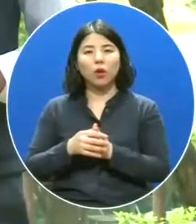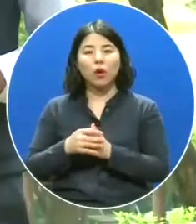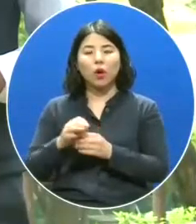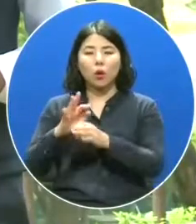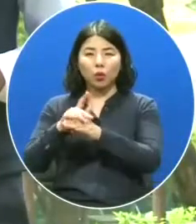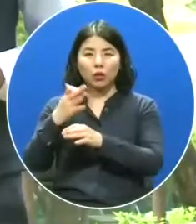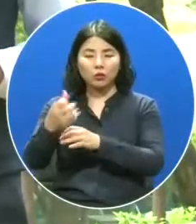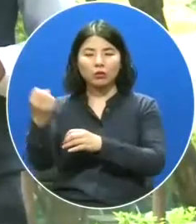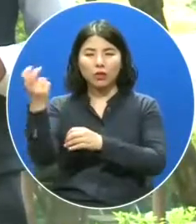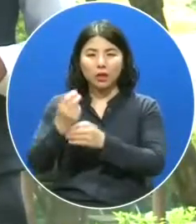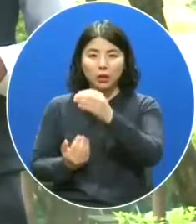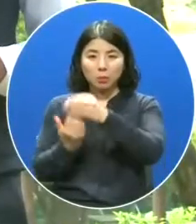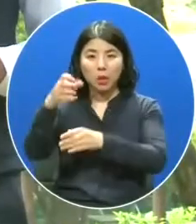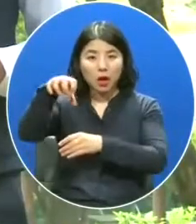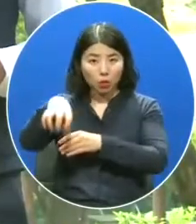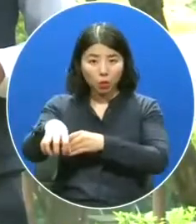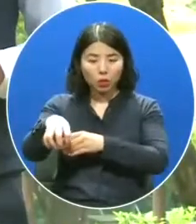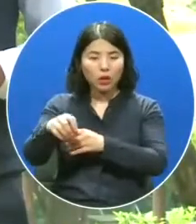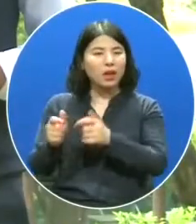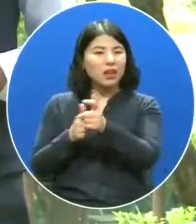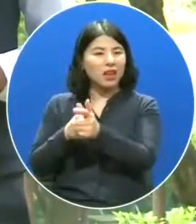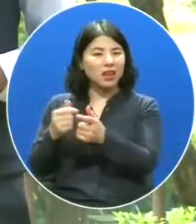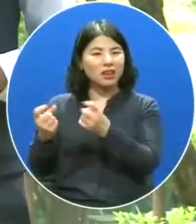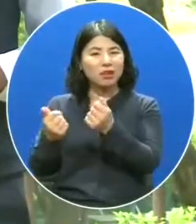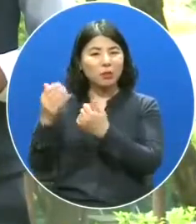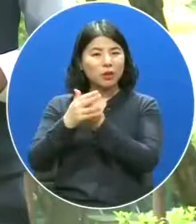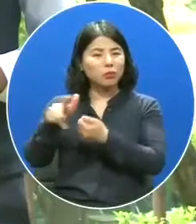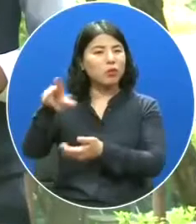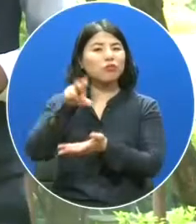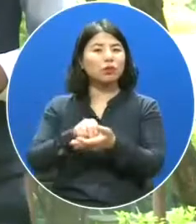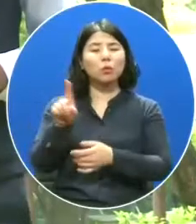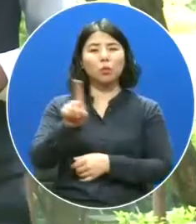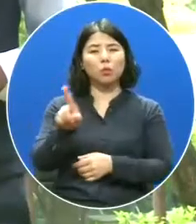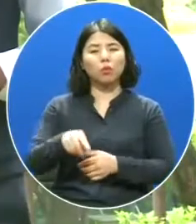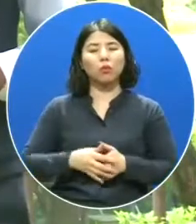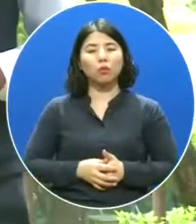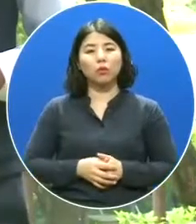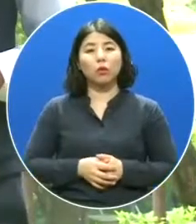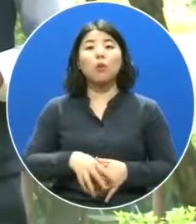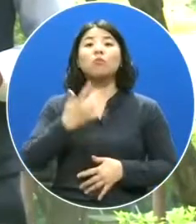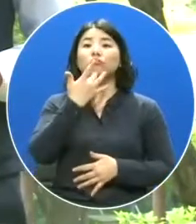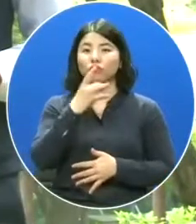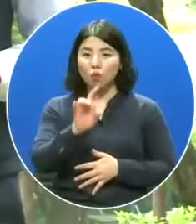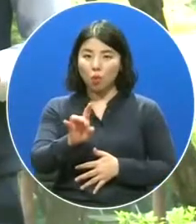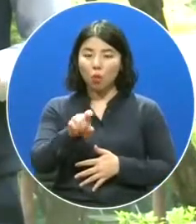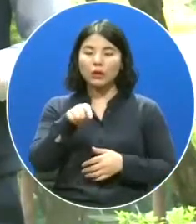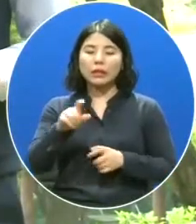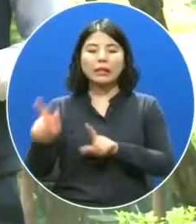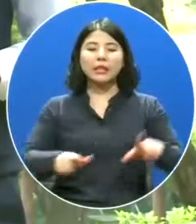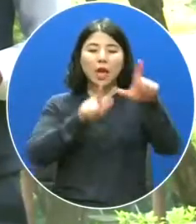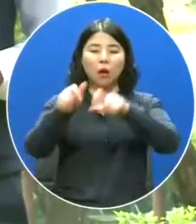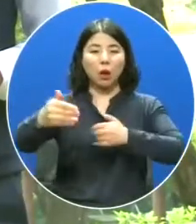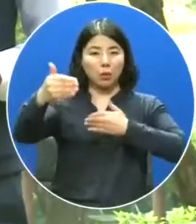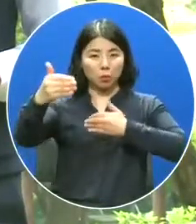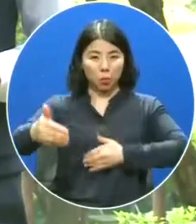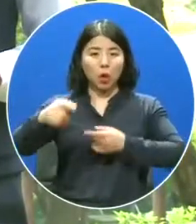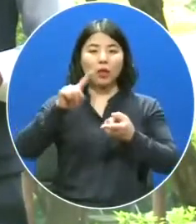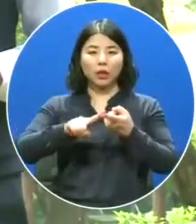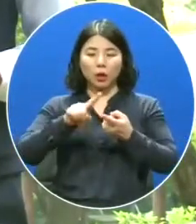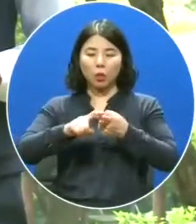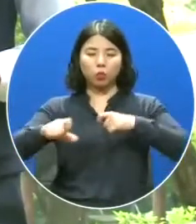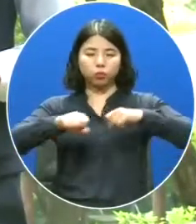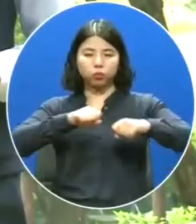코로나19의 재확산이 이루어진 곳이 게이클럽이어서 문제입니까? 물론 생활 속 거리두기